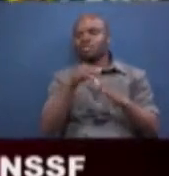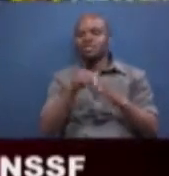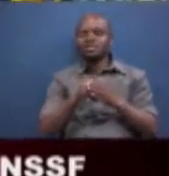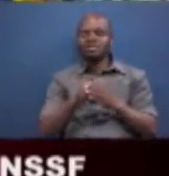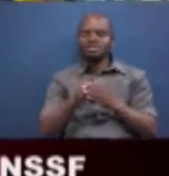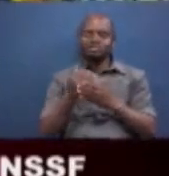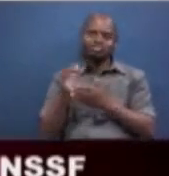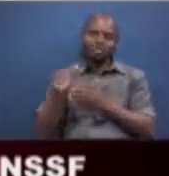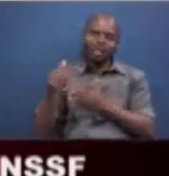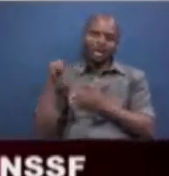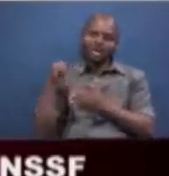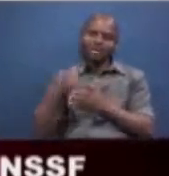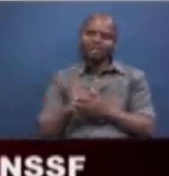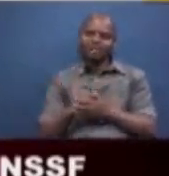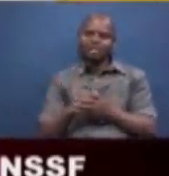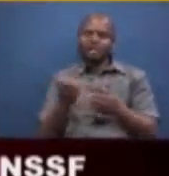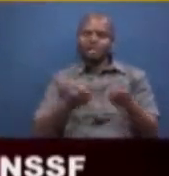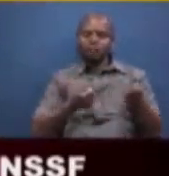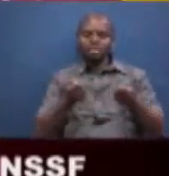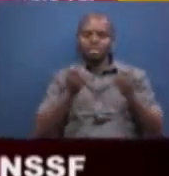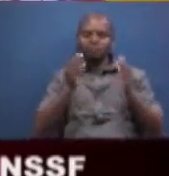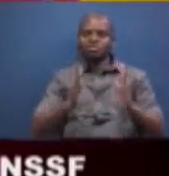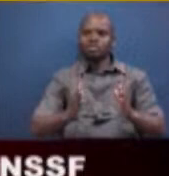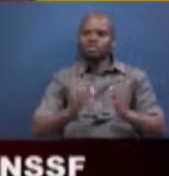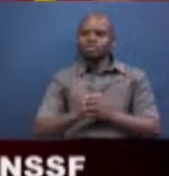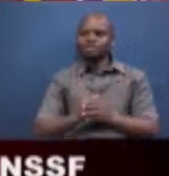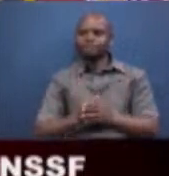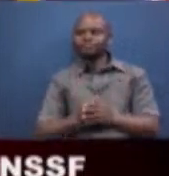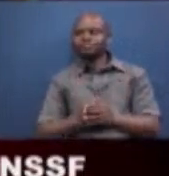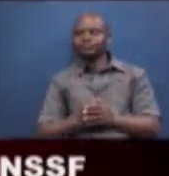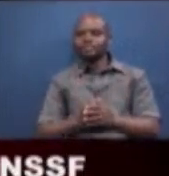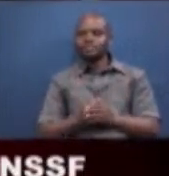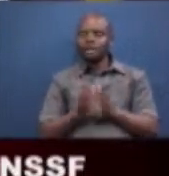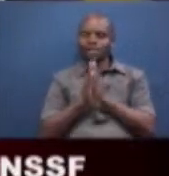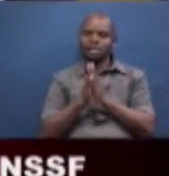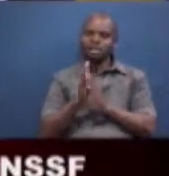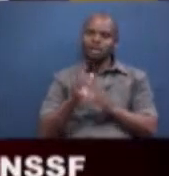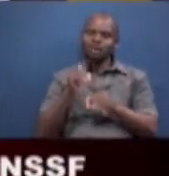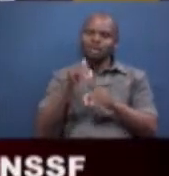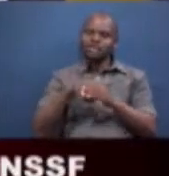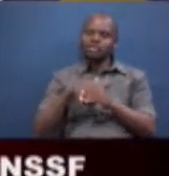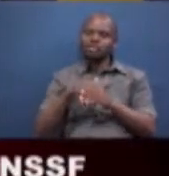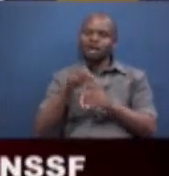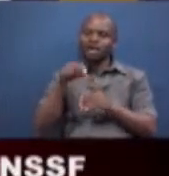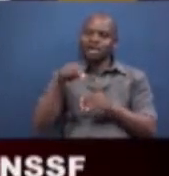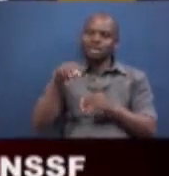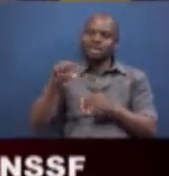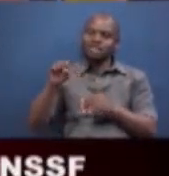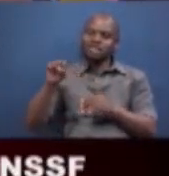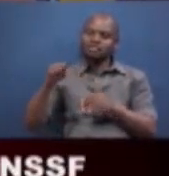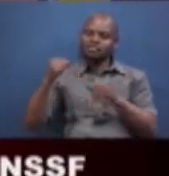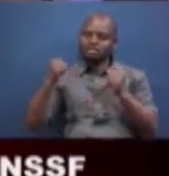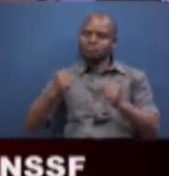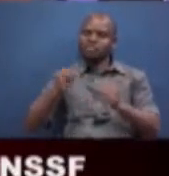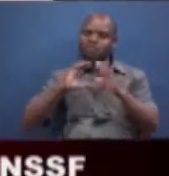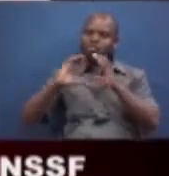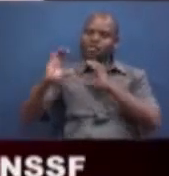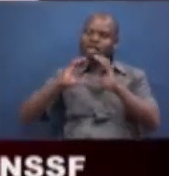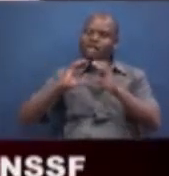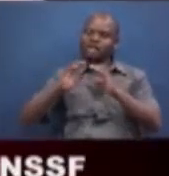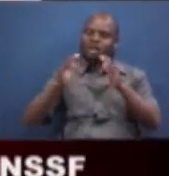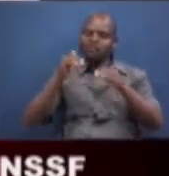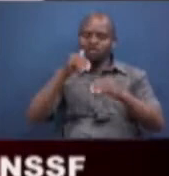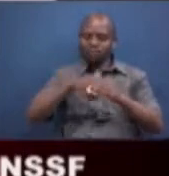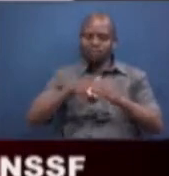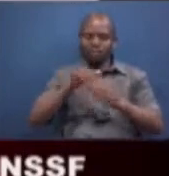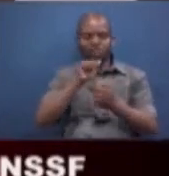yamefikia mwaka jana. Katika hatua nyingine, mkurugenzi mkuu Masha Mshomba amewasihi wanachama wa NSSF kudumisha mawasiliano na